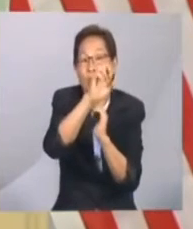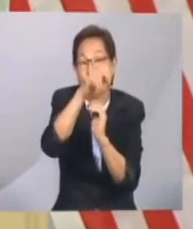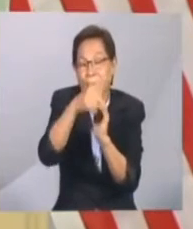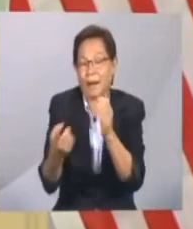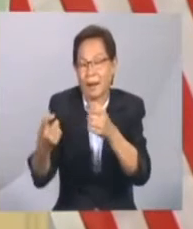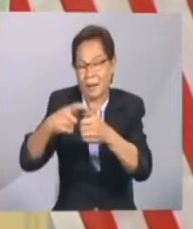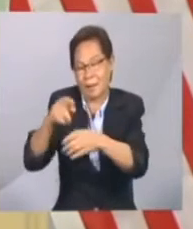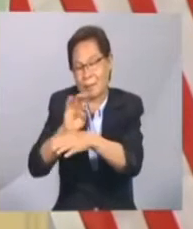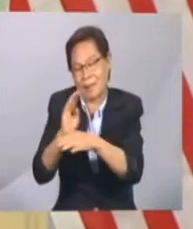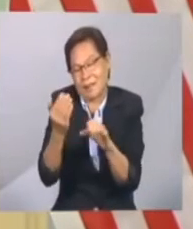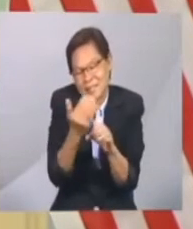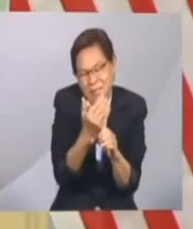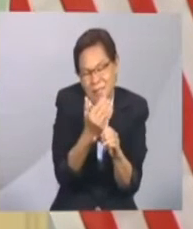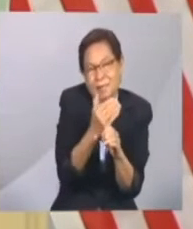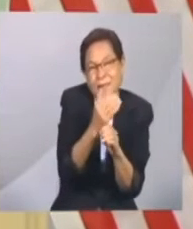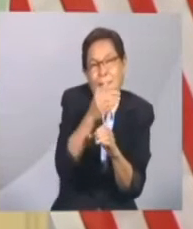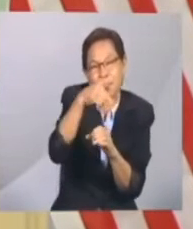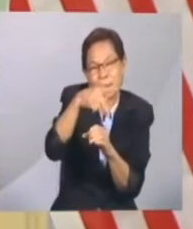dengan perniagaan kecil